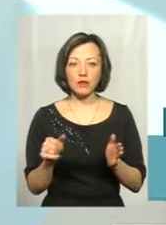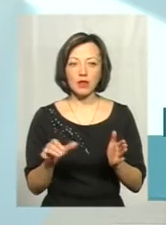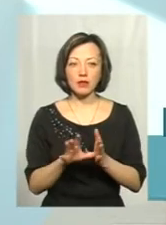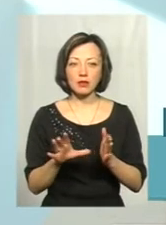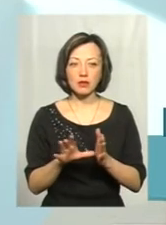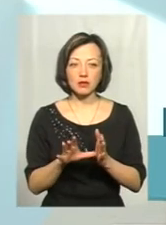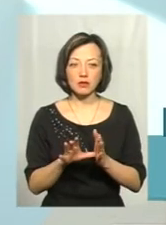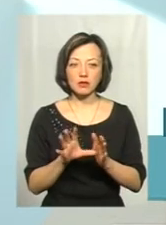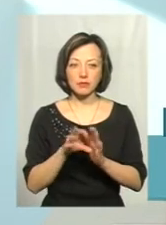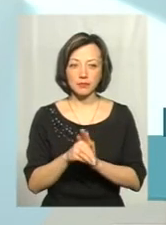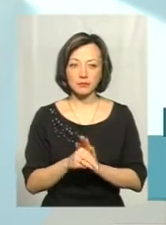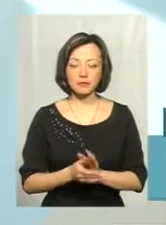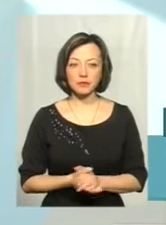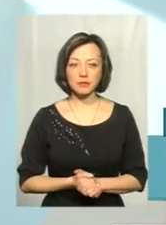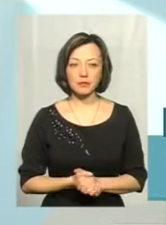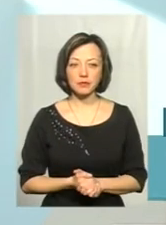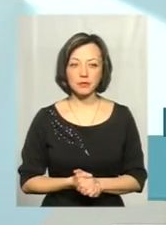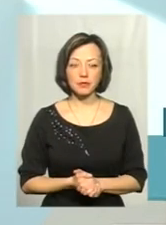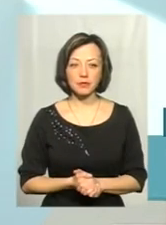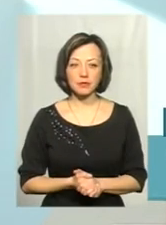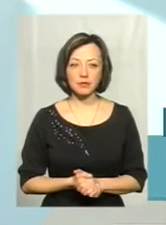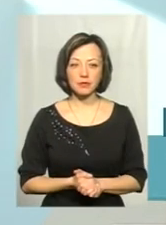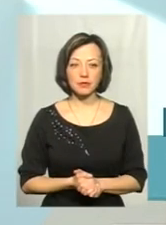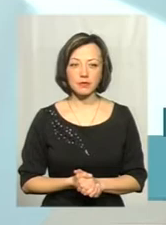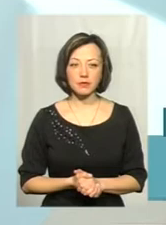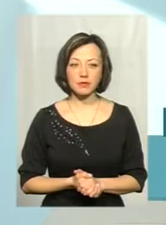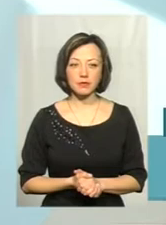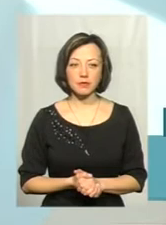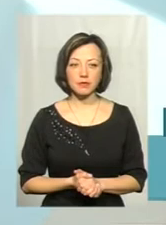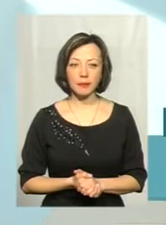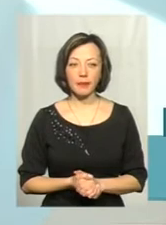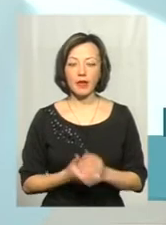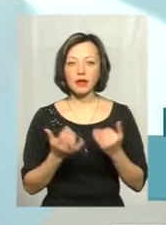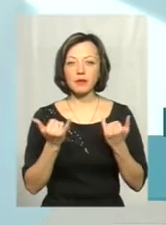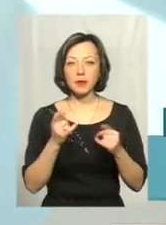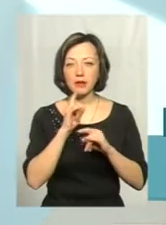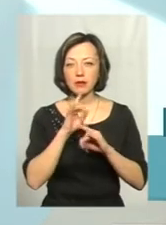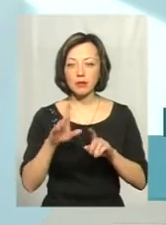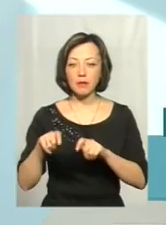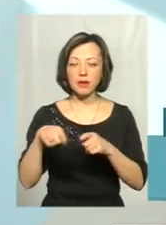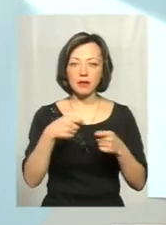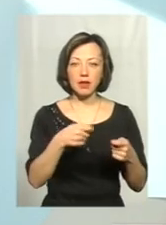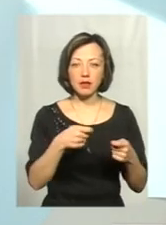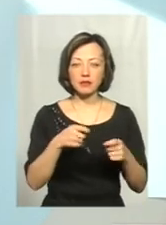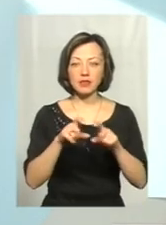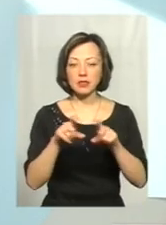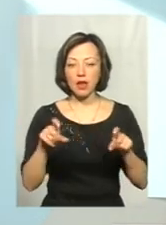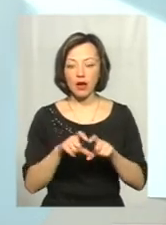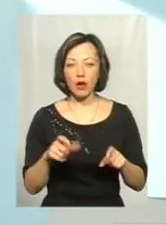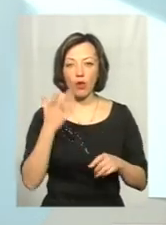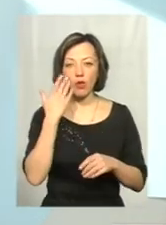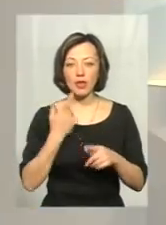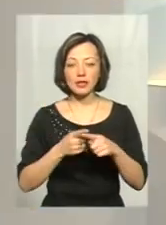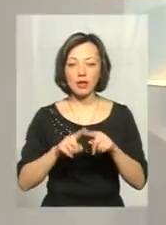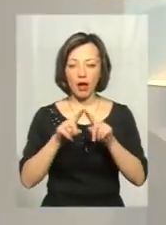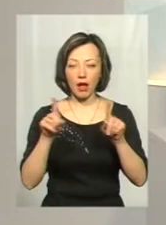в системі eHealth. Тобто тепер не буде як такої передачі інформації від одного закладу до іншого, від одного пацієнта Але до іншого. Але коли оця